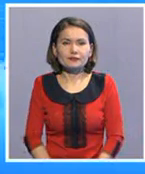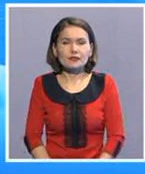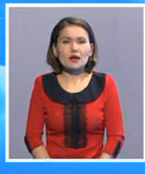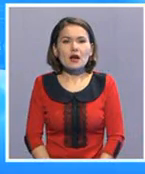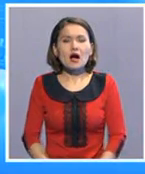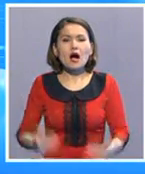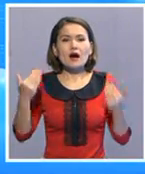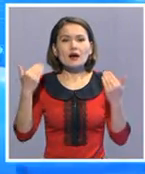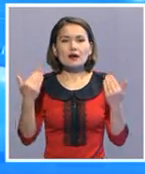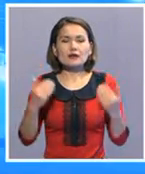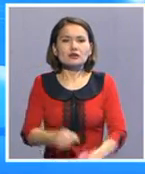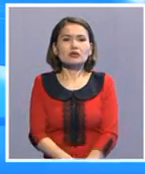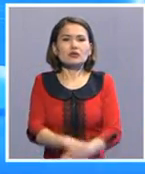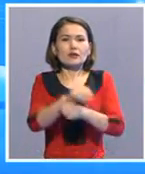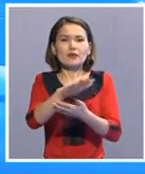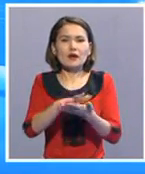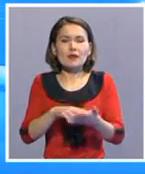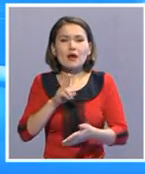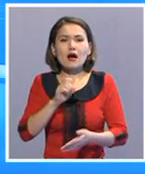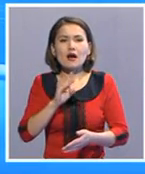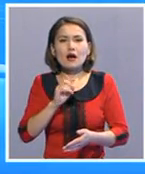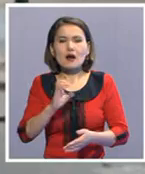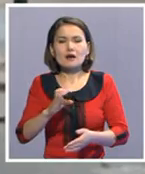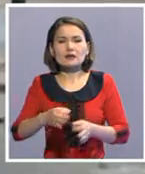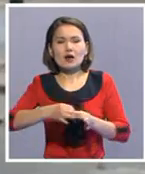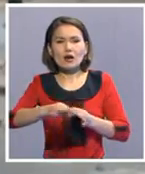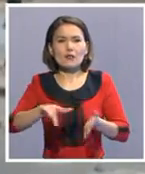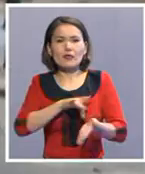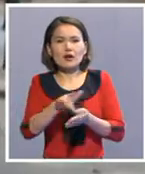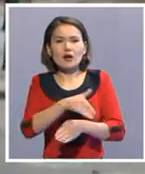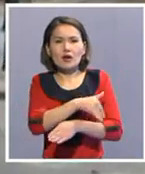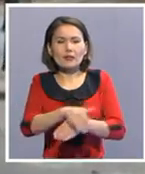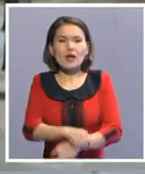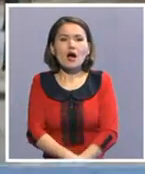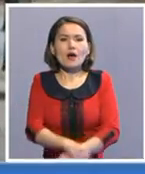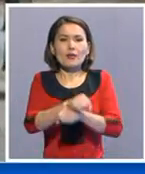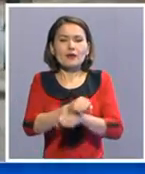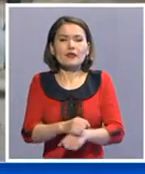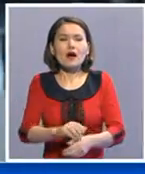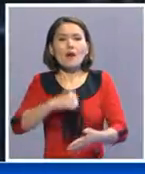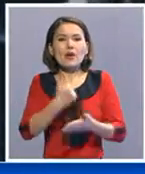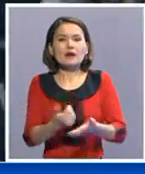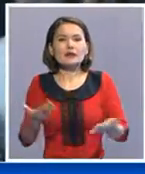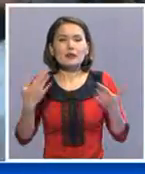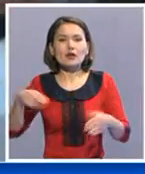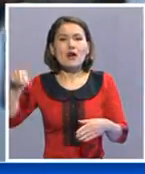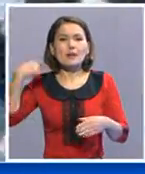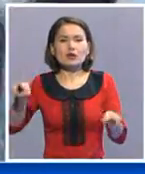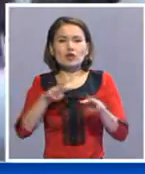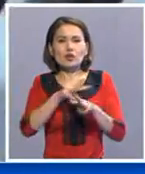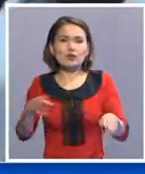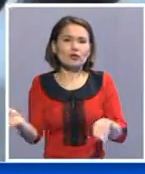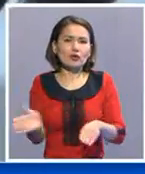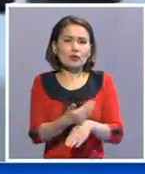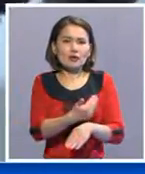Венесуэлада тәртіпсіздіктер тыйылмай жатыр. Каракас пен басқа да қалалардың көшелеріне шыққан демонстранттардың басты талабы президент пен үкіметтің отставкаға